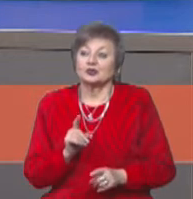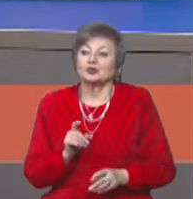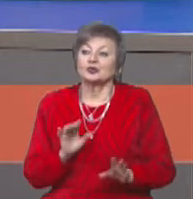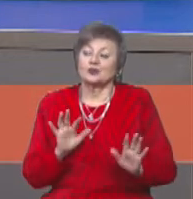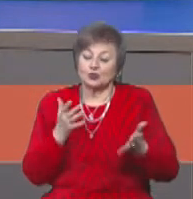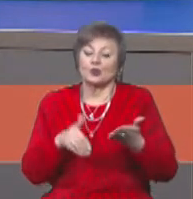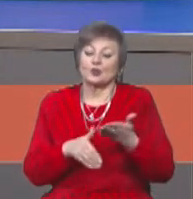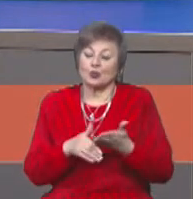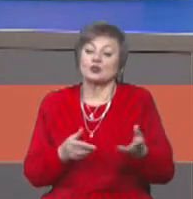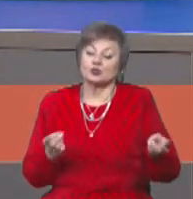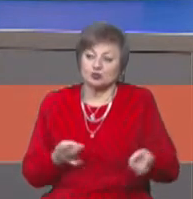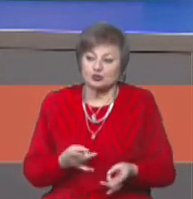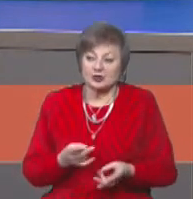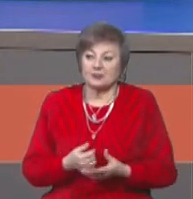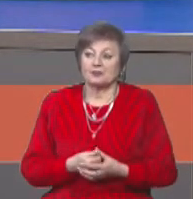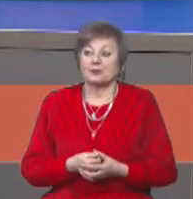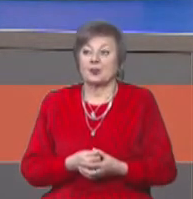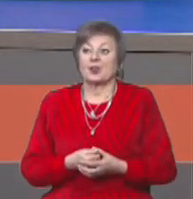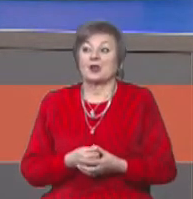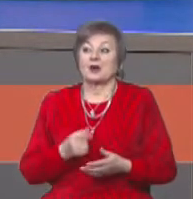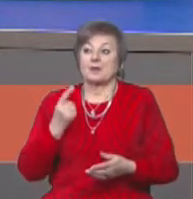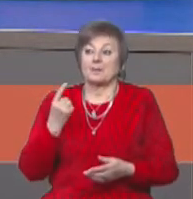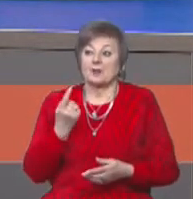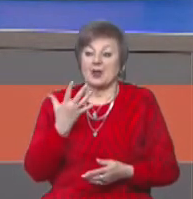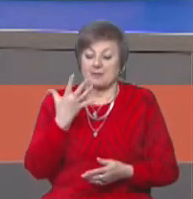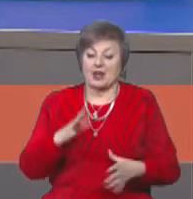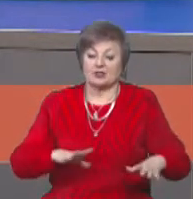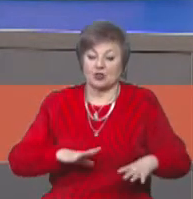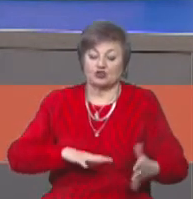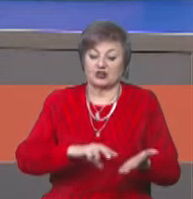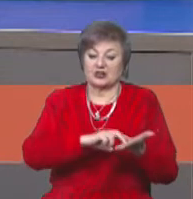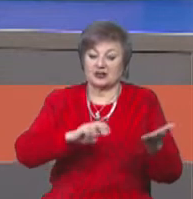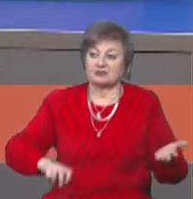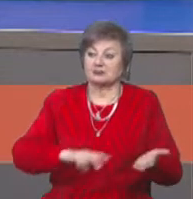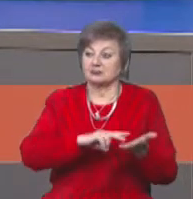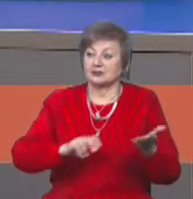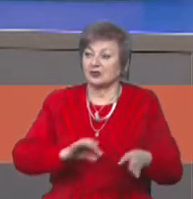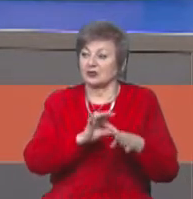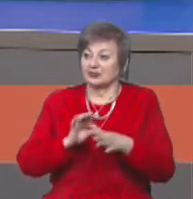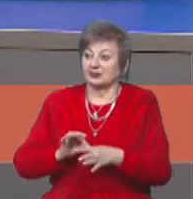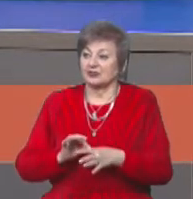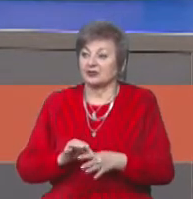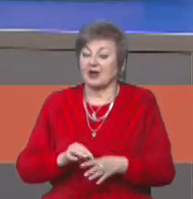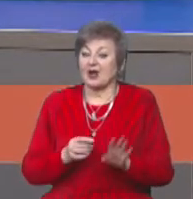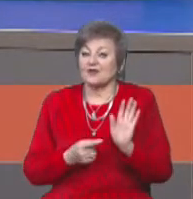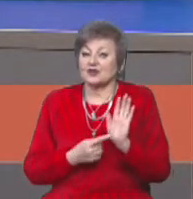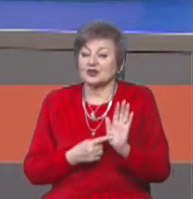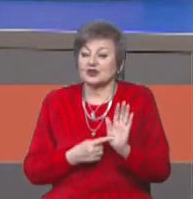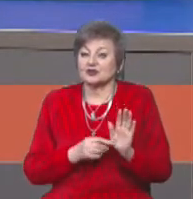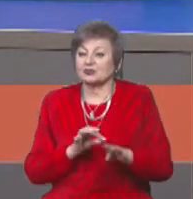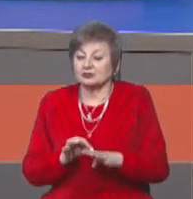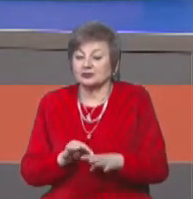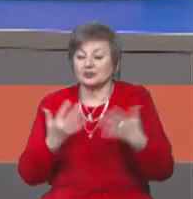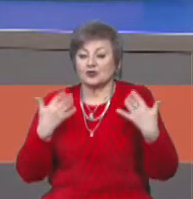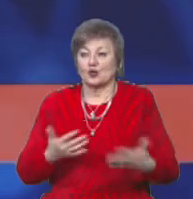какая-то моя помощь бы пригодилась. Вот. И вот первые 5 вышли. Вот, а в шестую я вот влюбилась. И все.